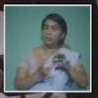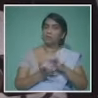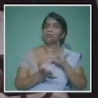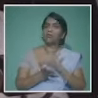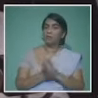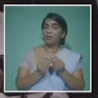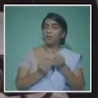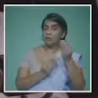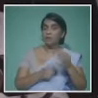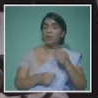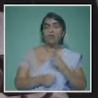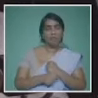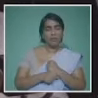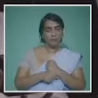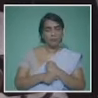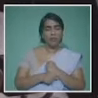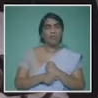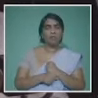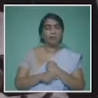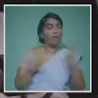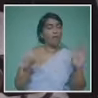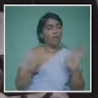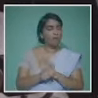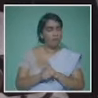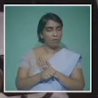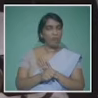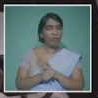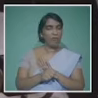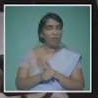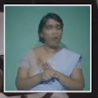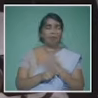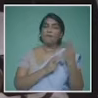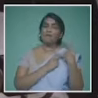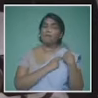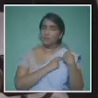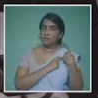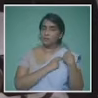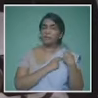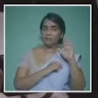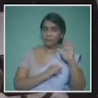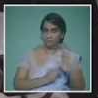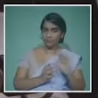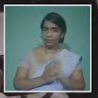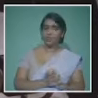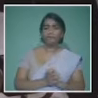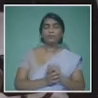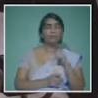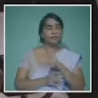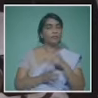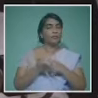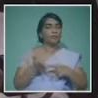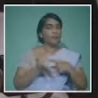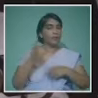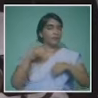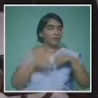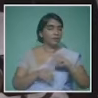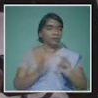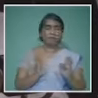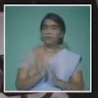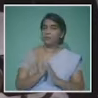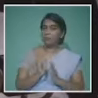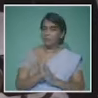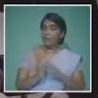ලබා දීමට රජයට පූර්ණ යුතුකමක් තිබෙනවා. එතන මැතිවරණ කොමිෂන්